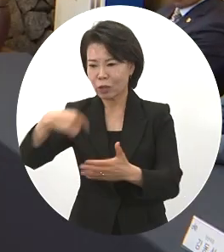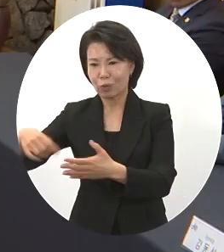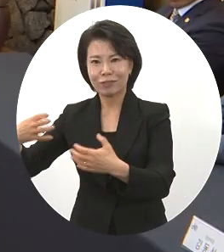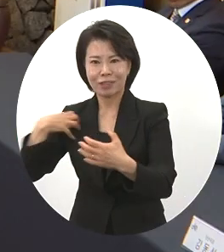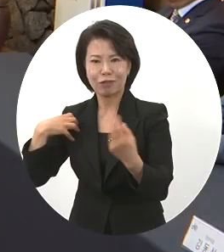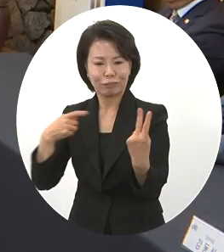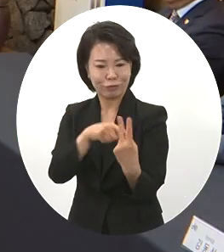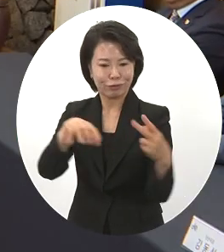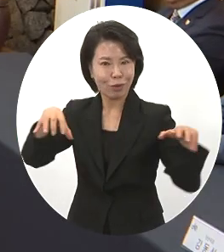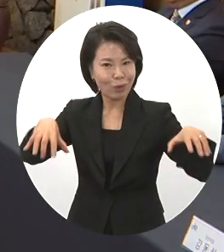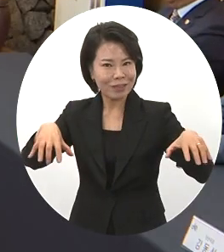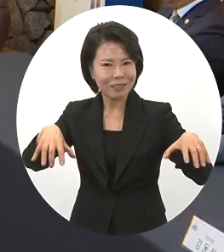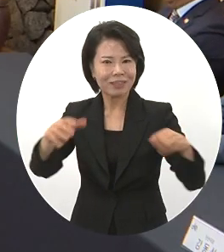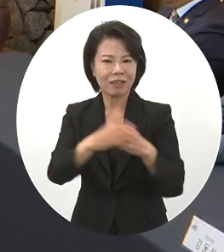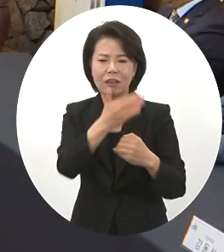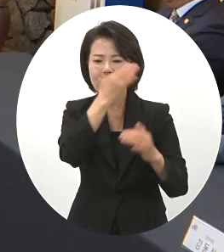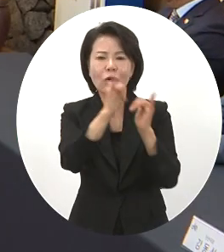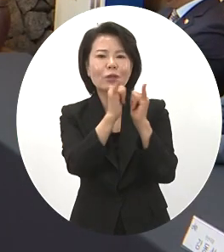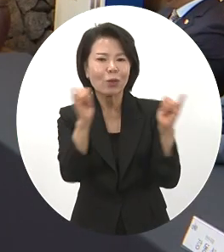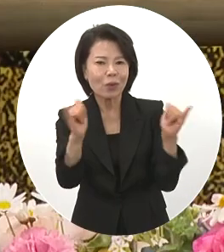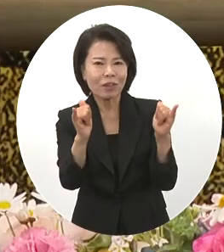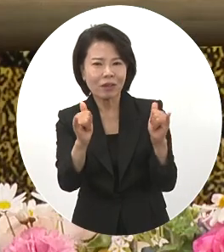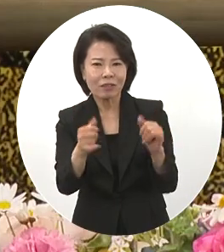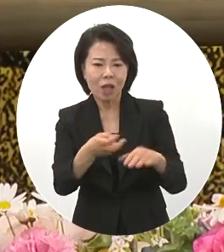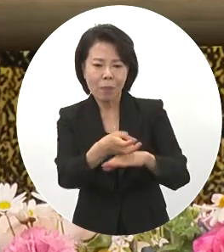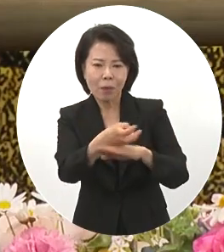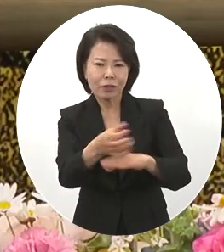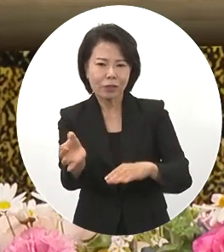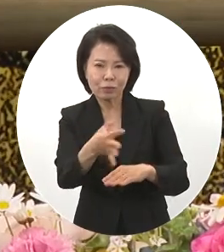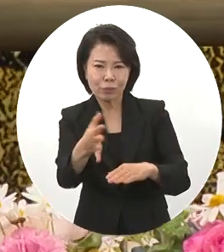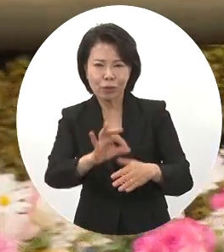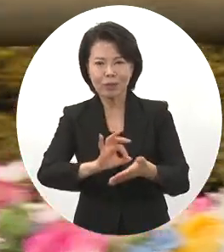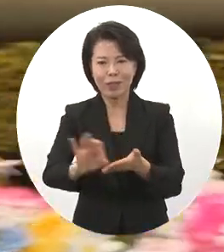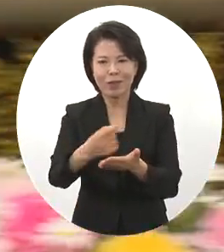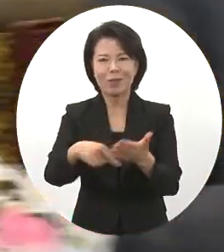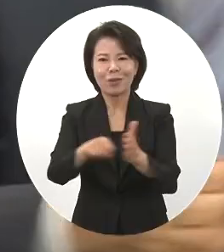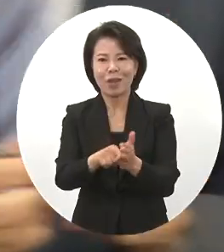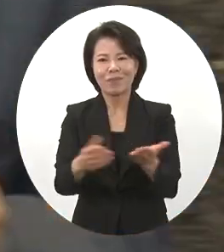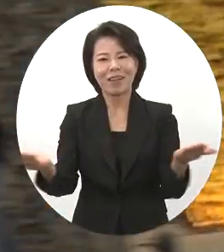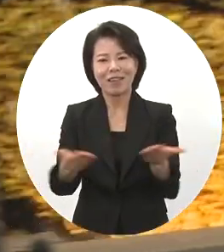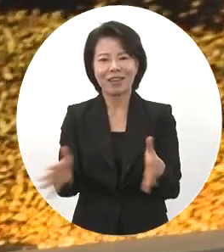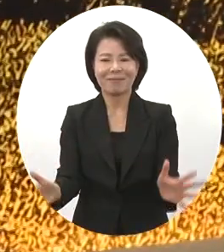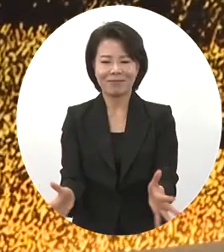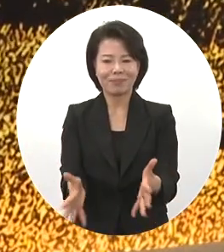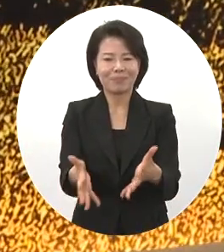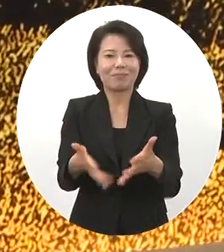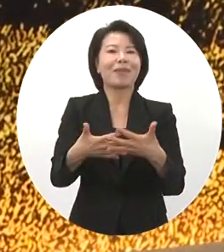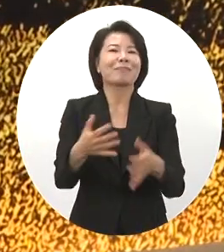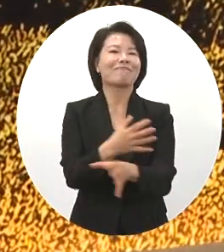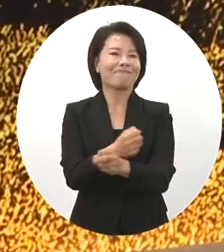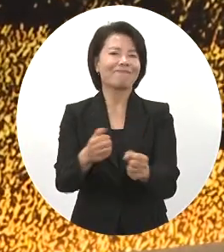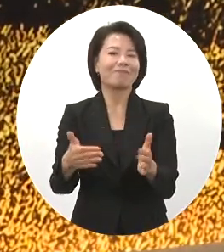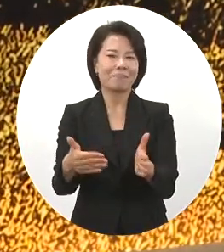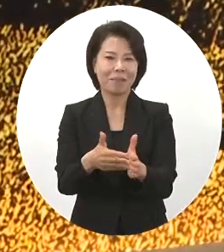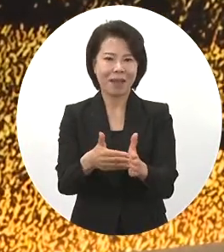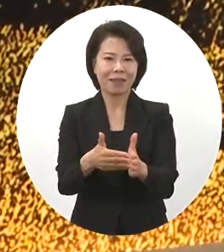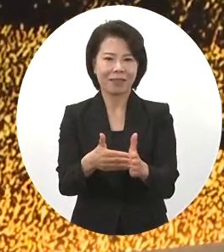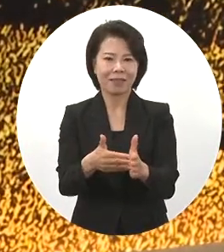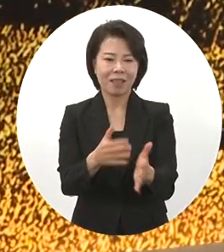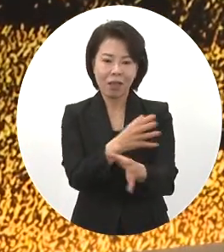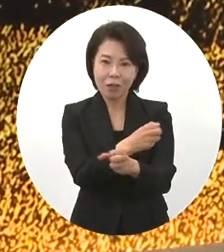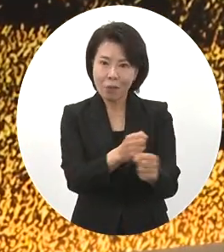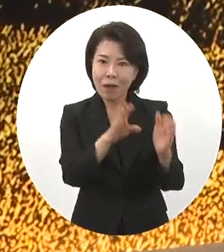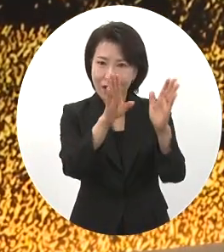제주특별자치도와 제주도교육청이 청소년 대중교통 무료 이용을 위한 업무 협약을 체결했는데요.